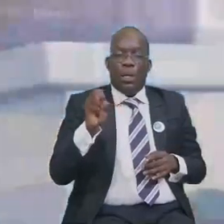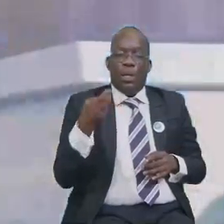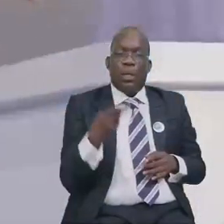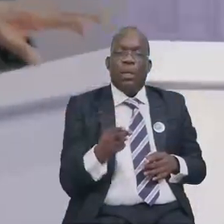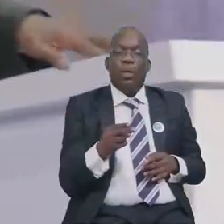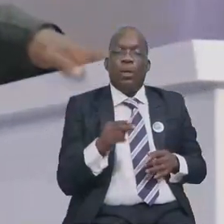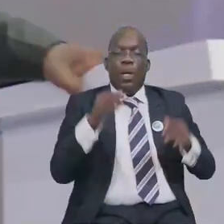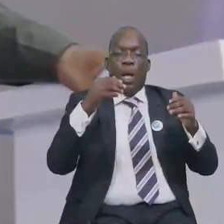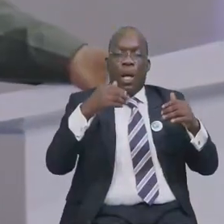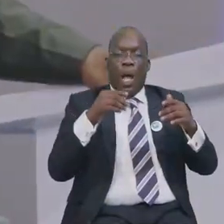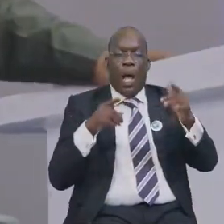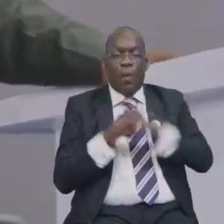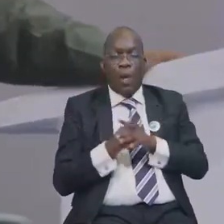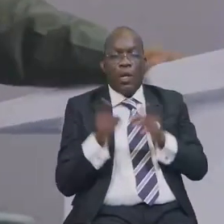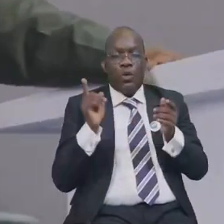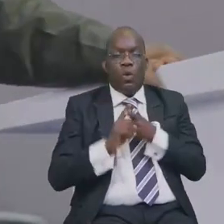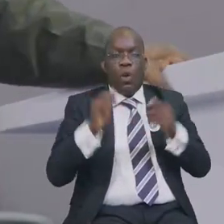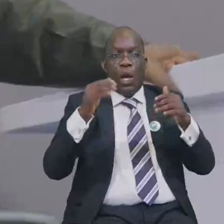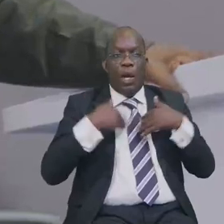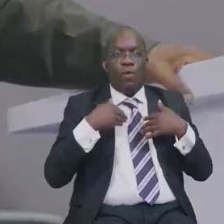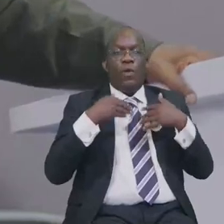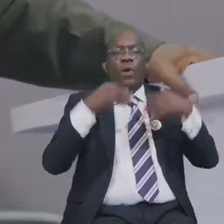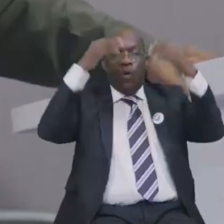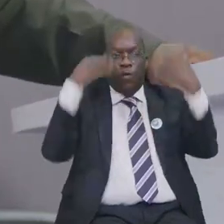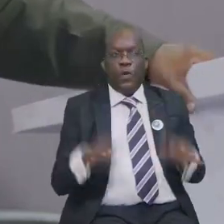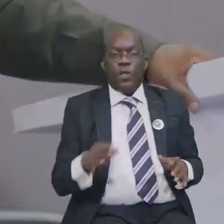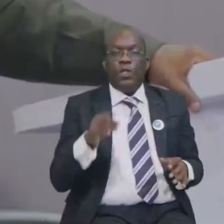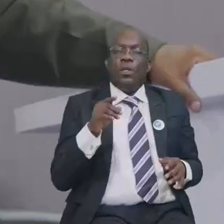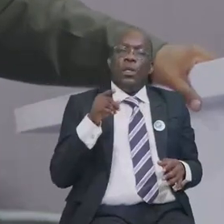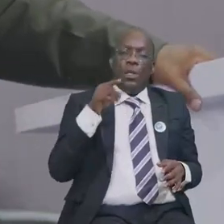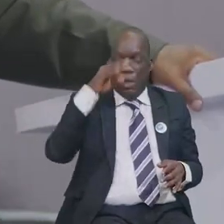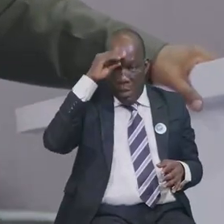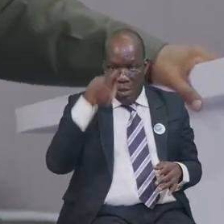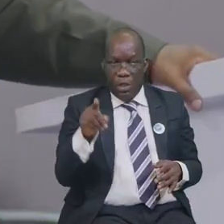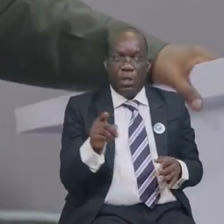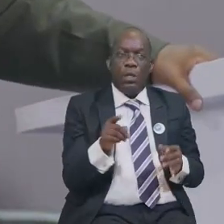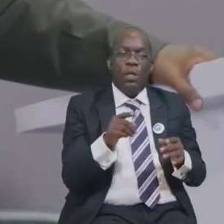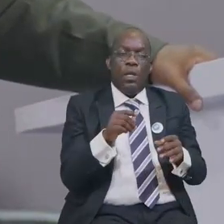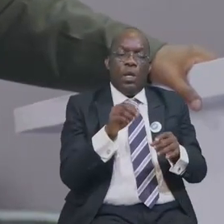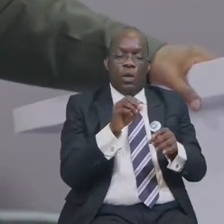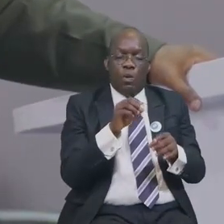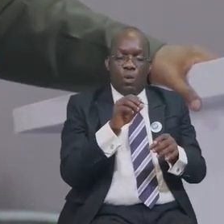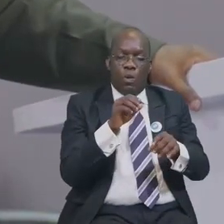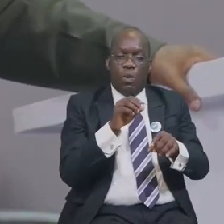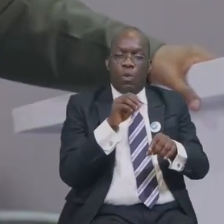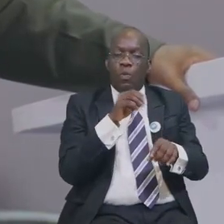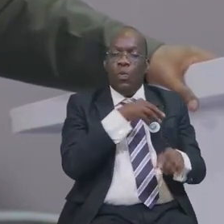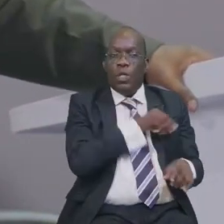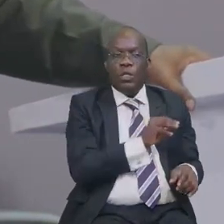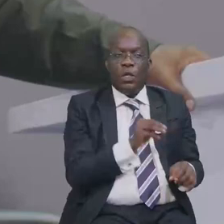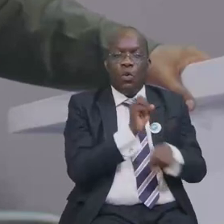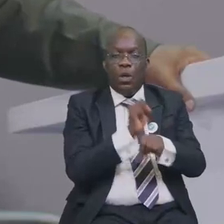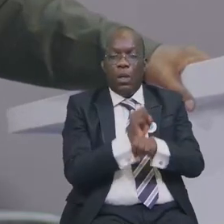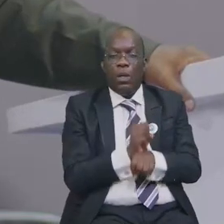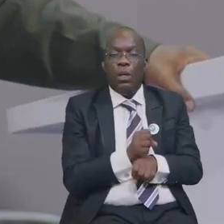semblait être parvenu à la fin de son ministère, quand ils ont déposé cet homme là-bas,